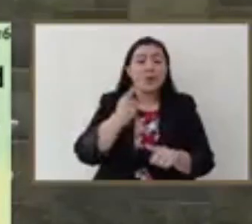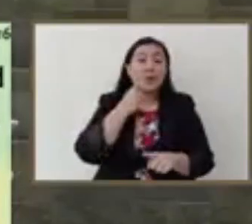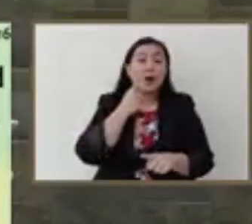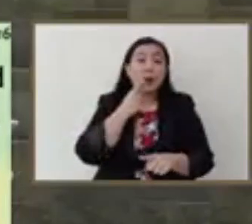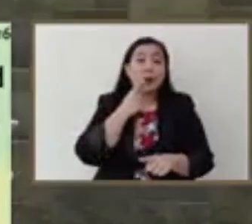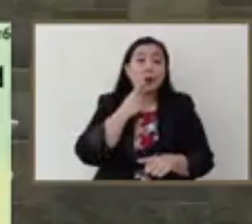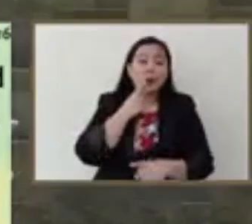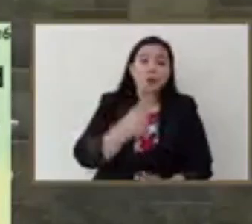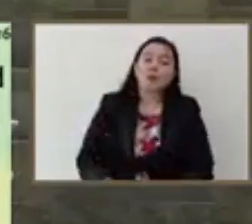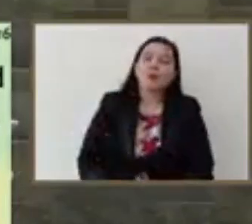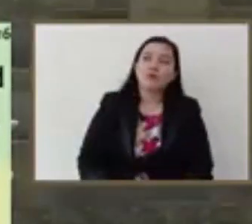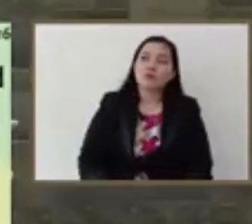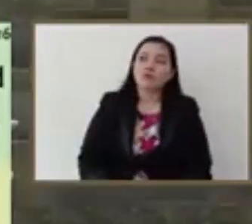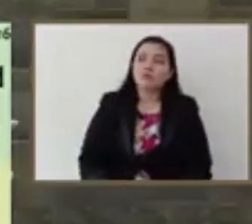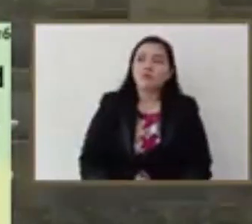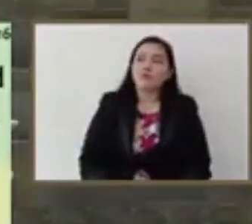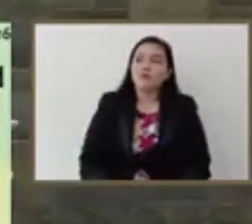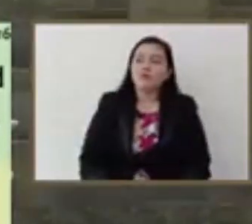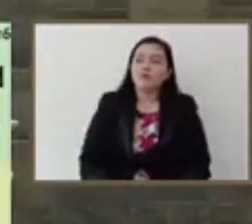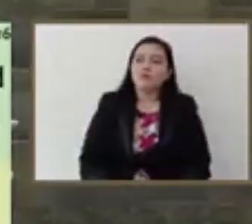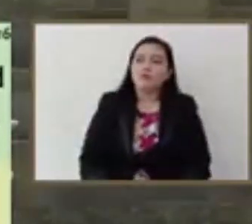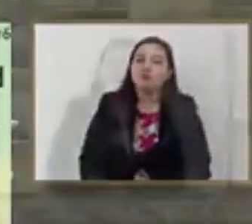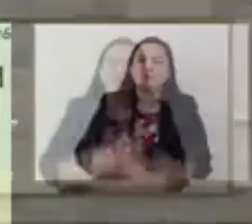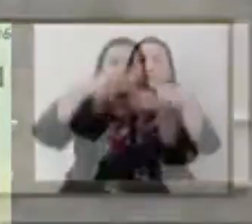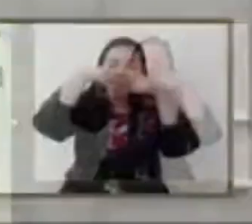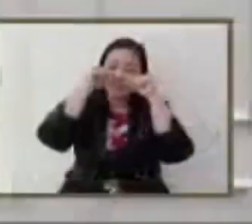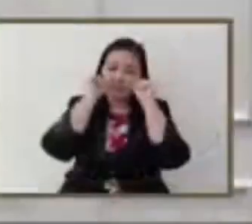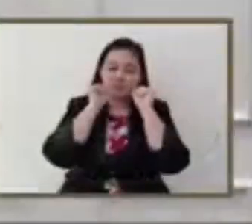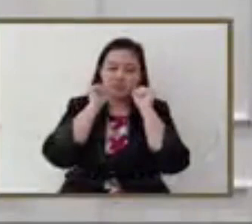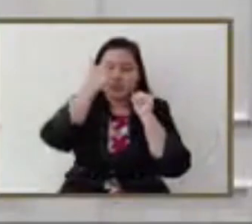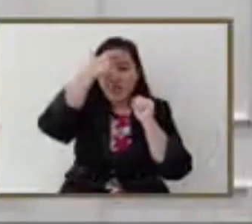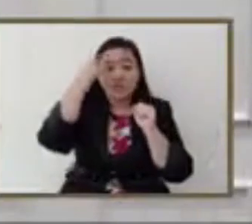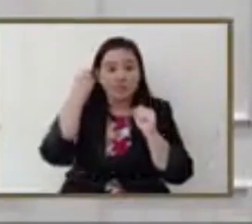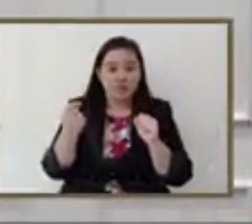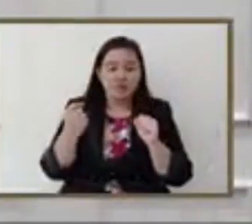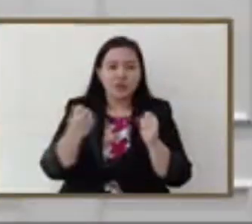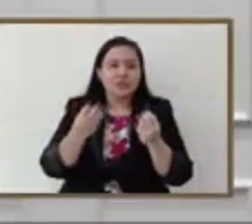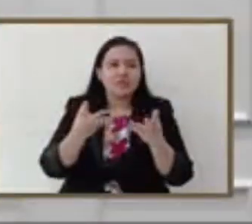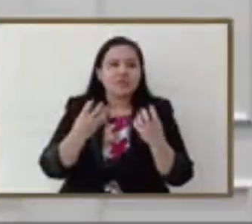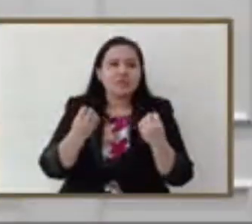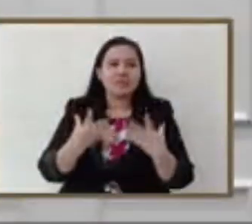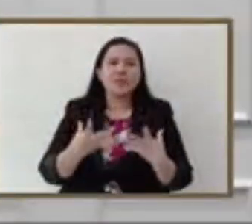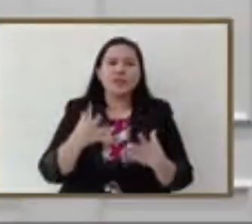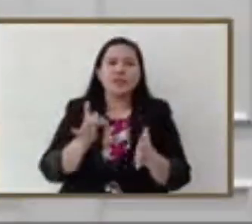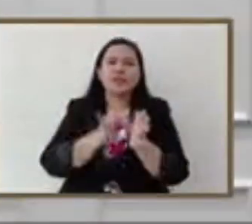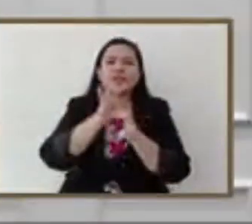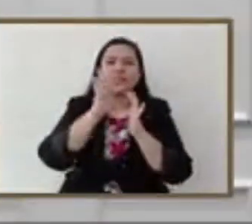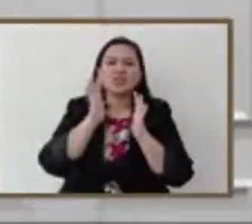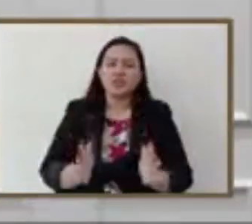you, karamihan minsan nakakalungkot po ngayon, may mga Kristiyano ang lumalabas sa kanya, yung mga